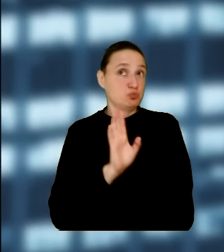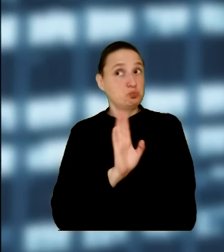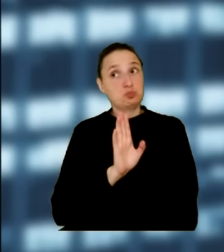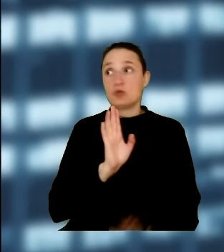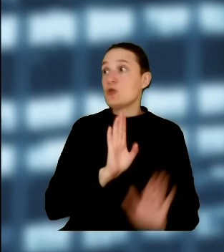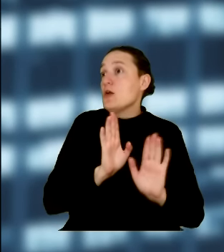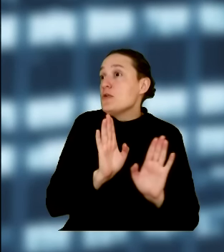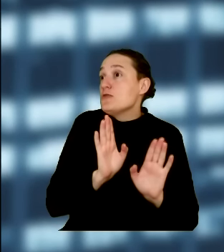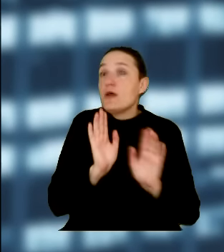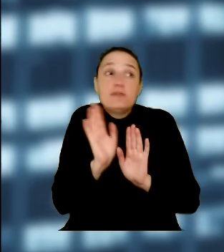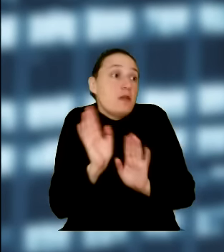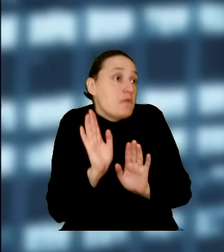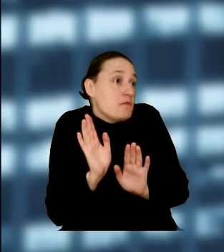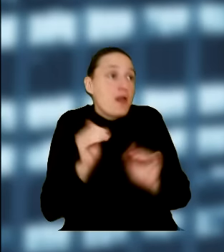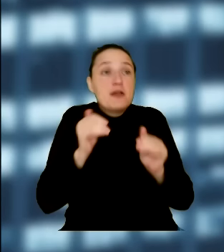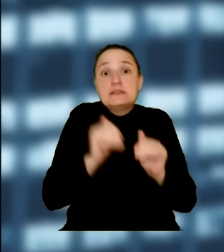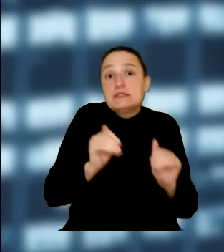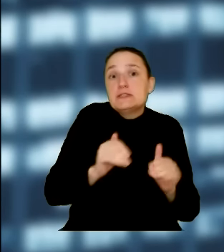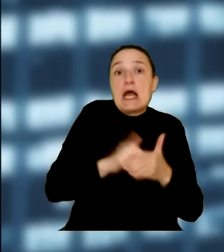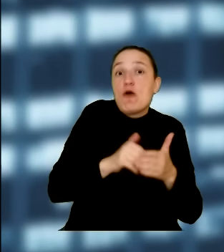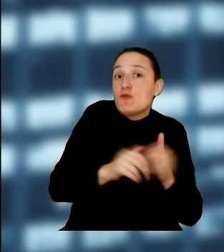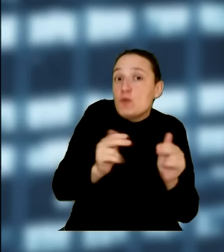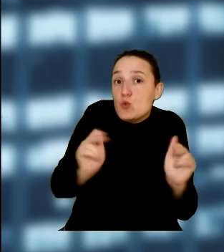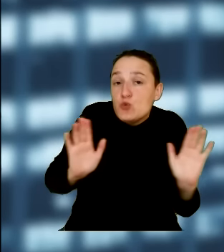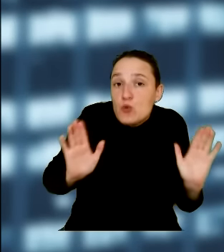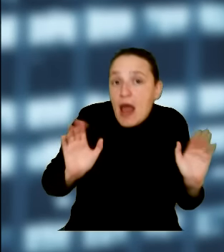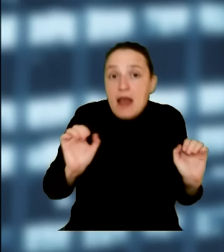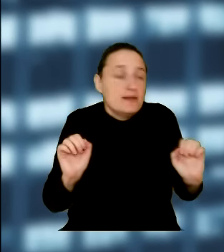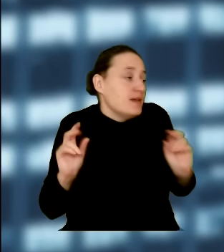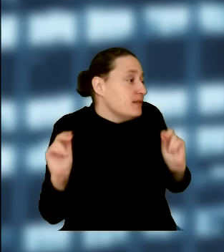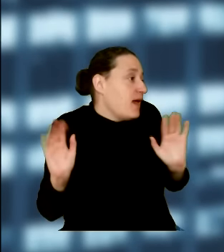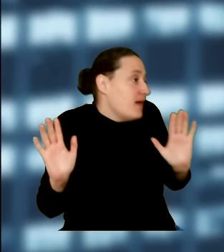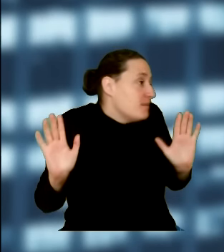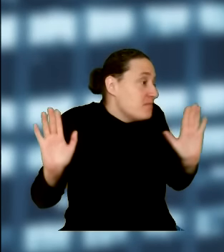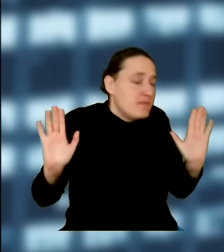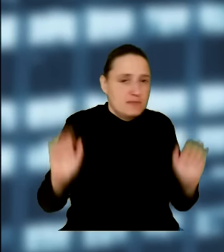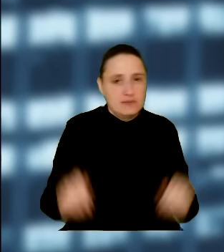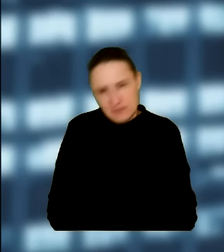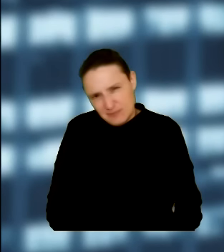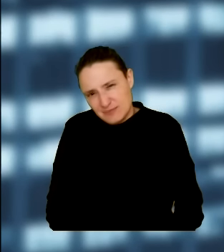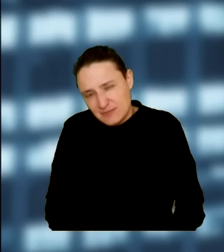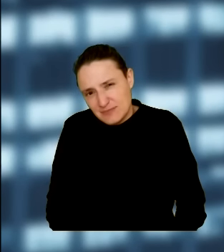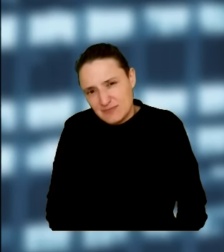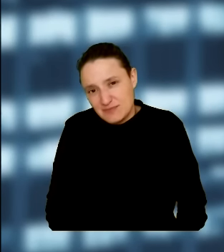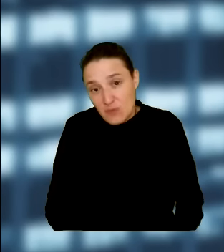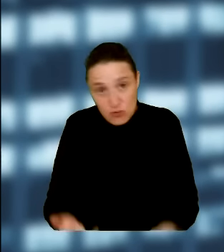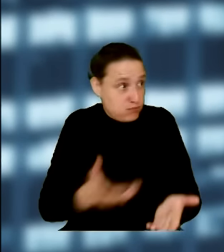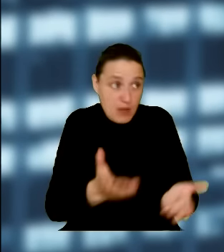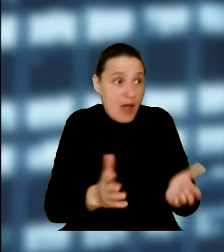naprawdę zachowujmy się kulturalnie wszyscy i tak dalej. Tak? No to może niech dadzą dobry